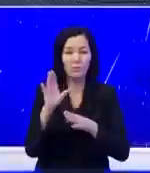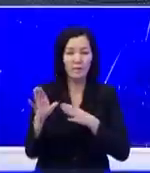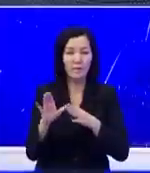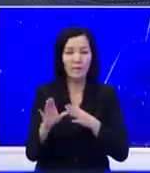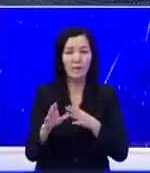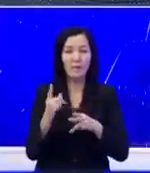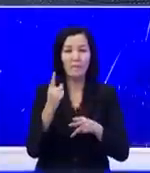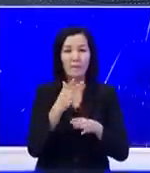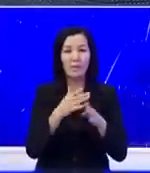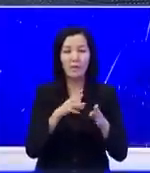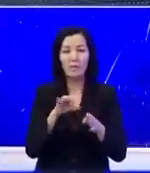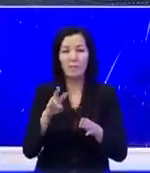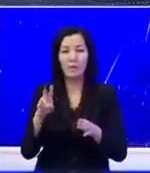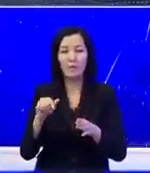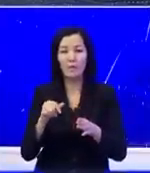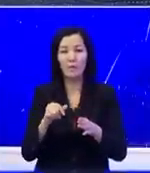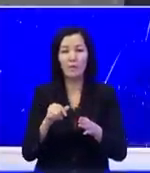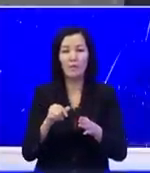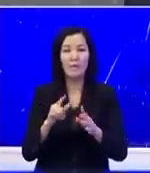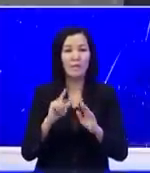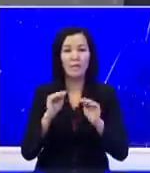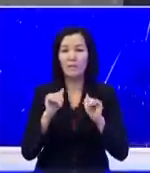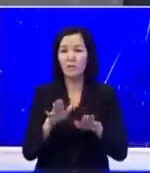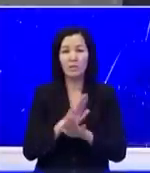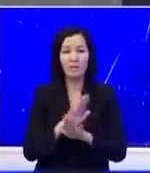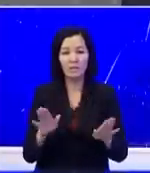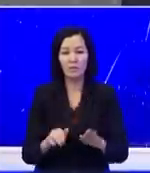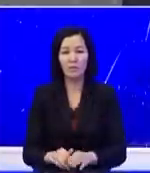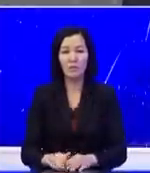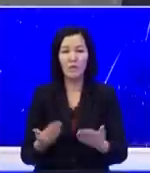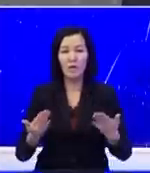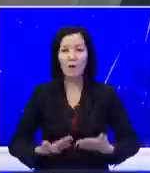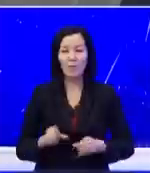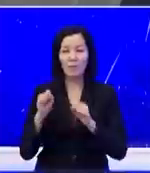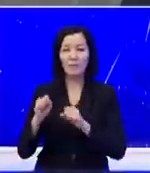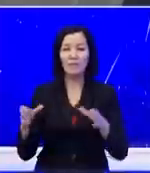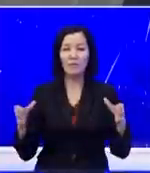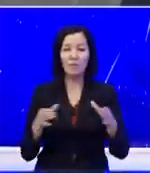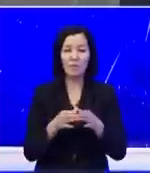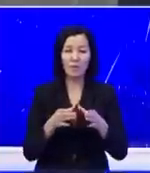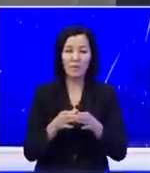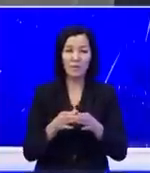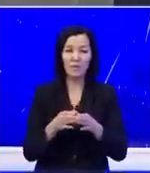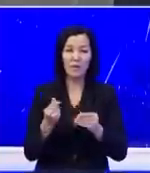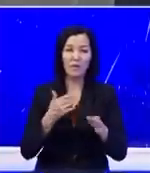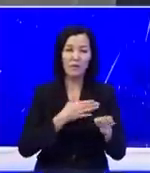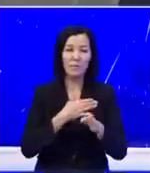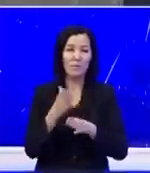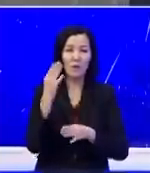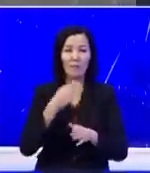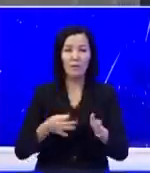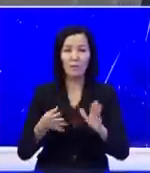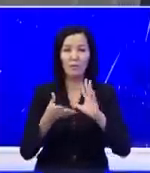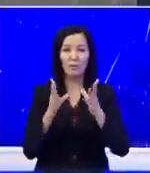Олардың 1,5 миллионы қабылданбапты. Әлеуметтік сақтандыру қорынан әлеуметтік төлем жүзеге асырылды. Яғни Алматы облысы бойынша